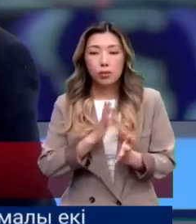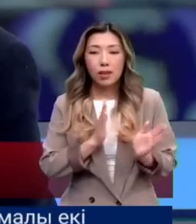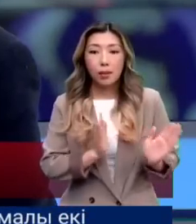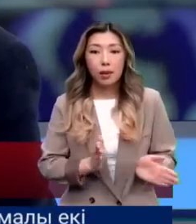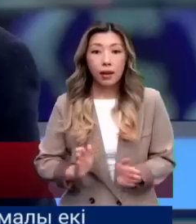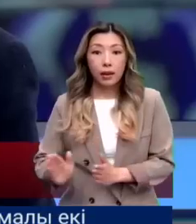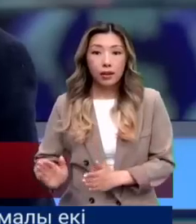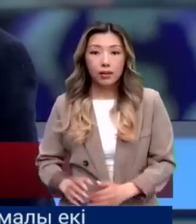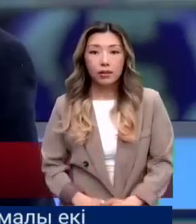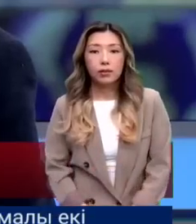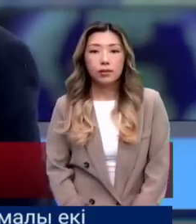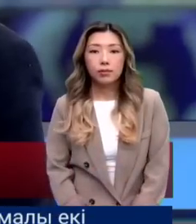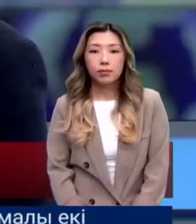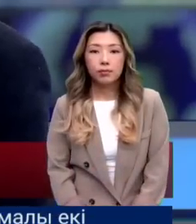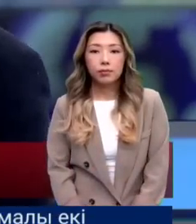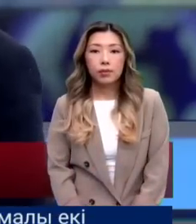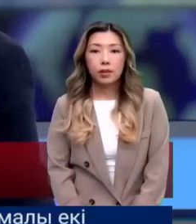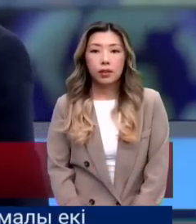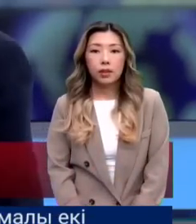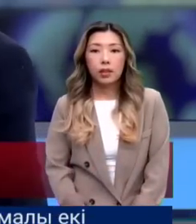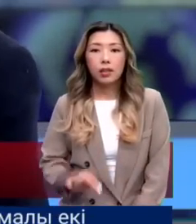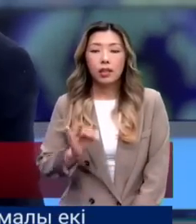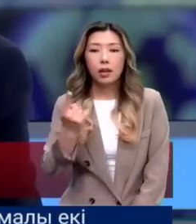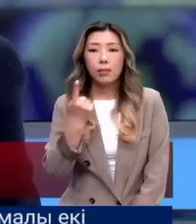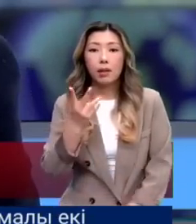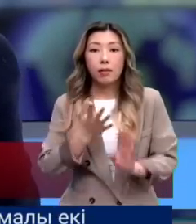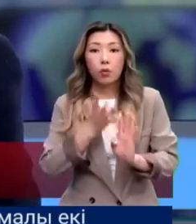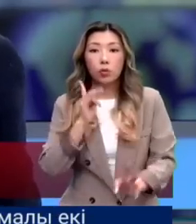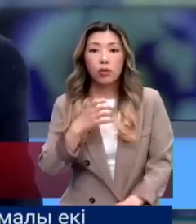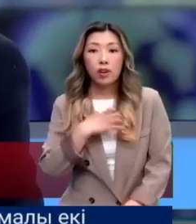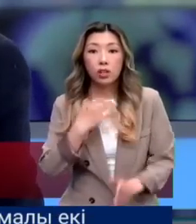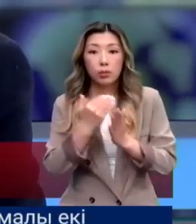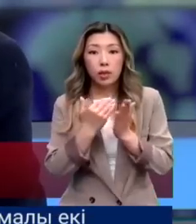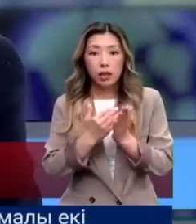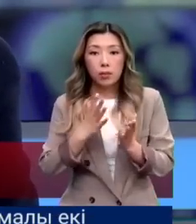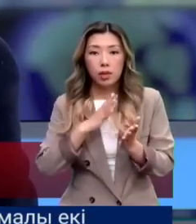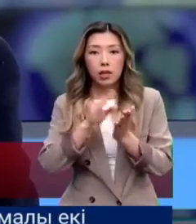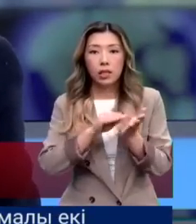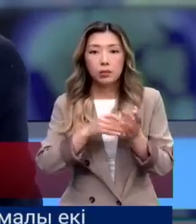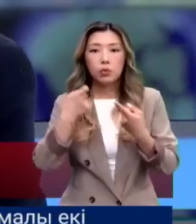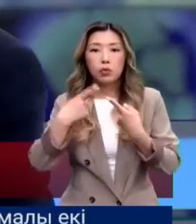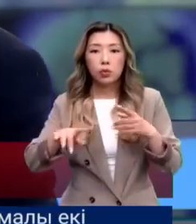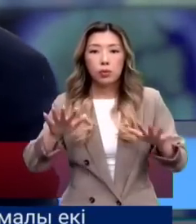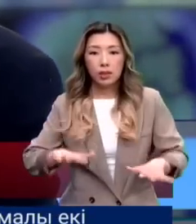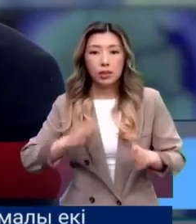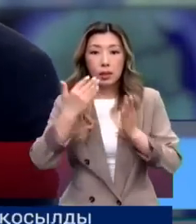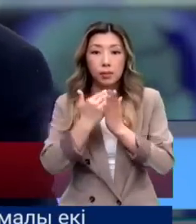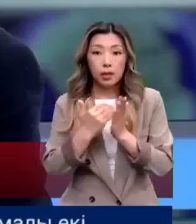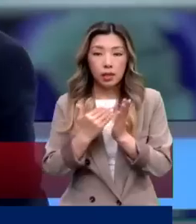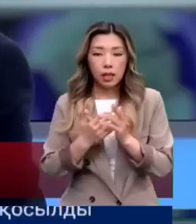И те приоритеты, которые расставлены в этой программе, они были раньше расписаны в многих других программах. И мы считаем, что